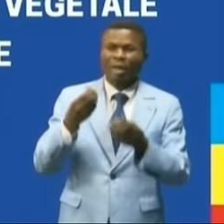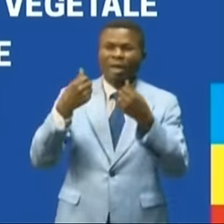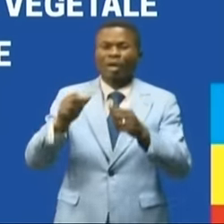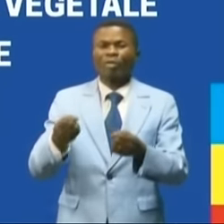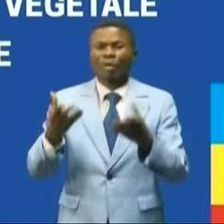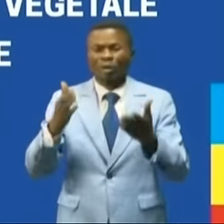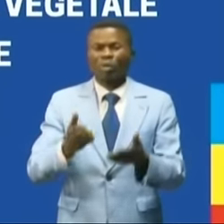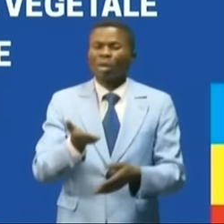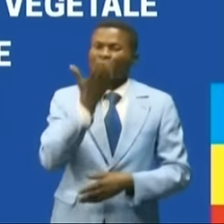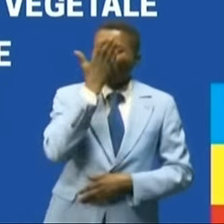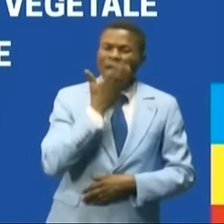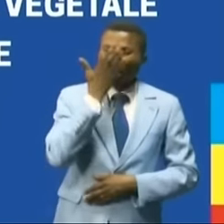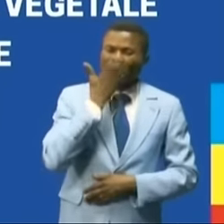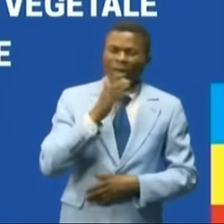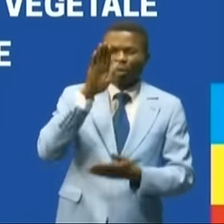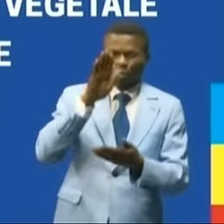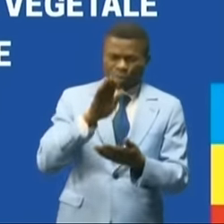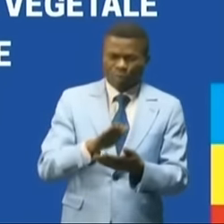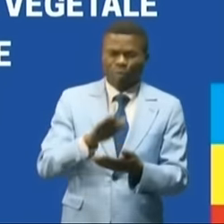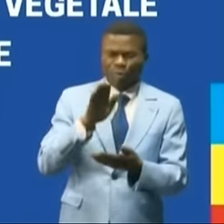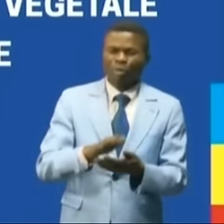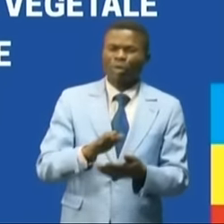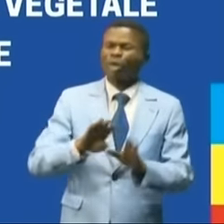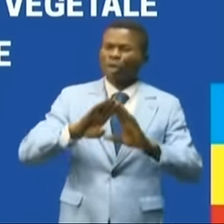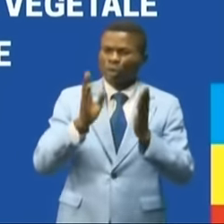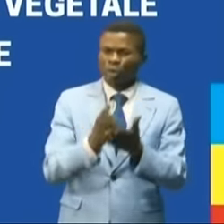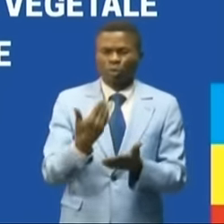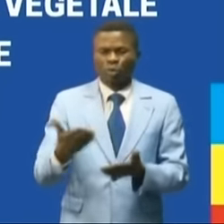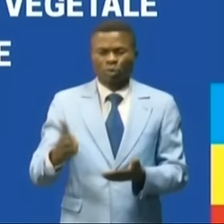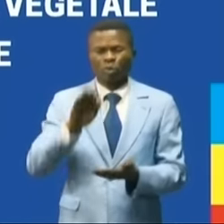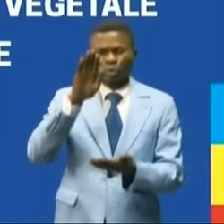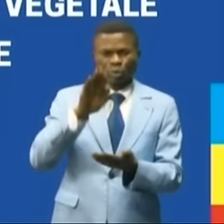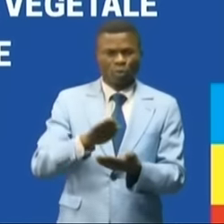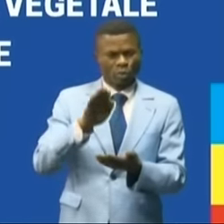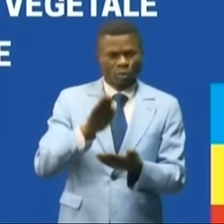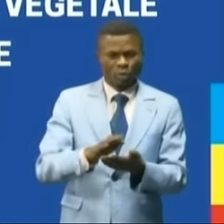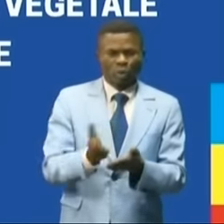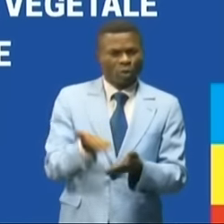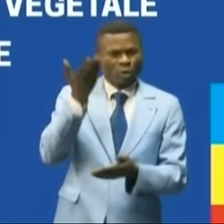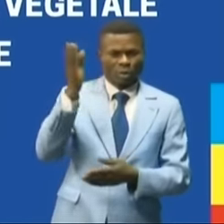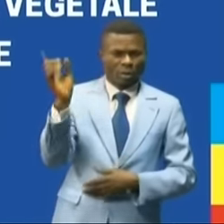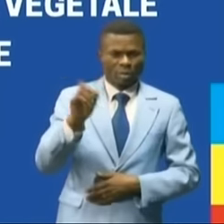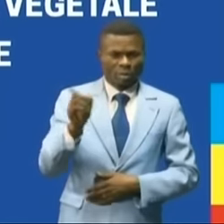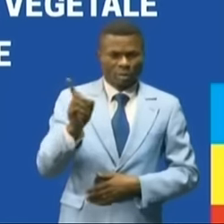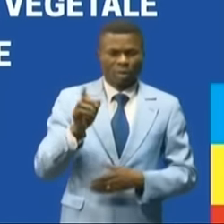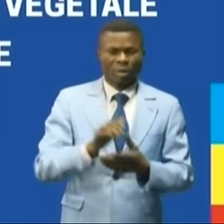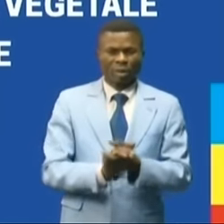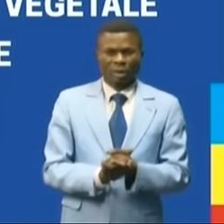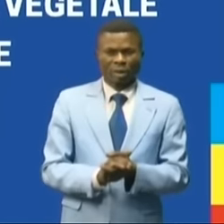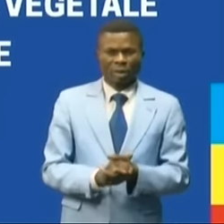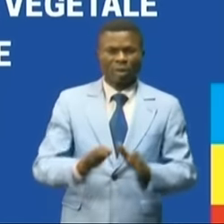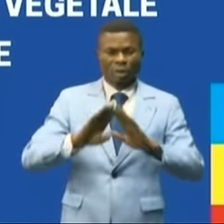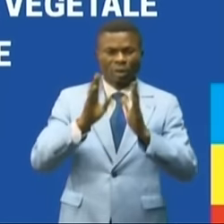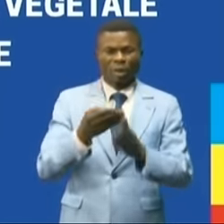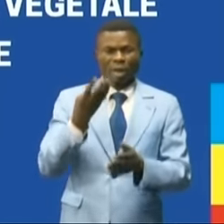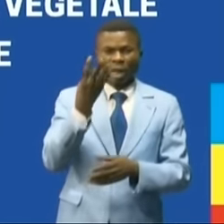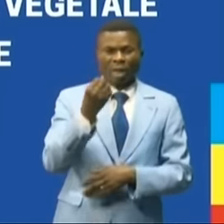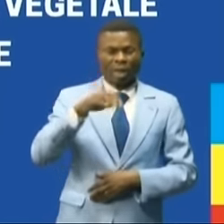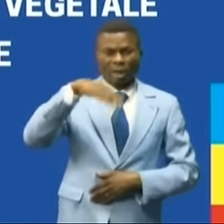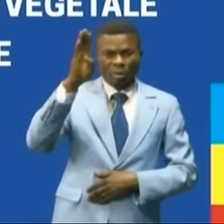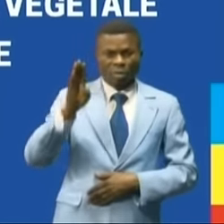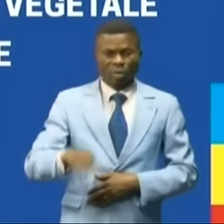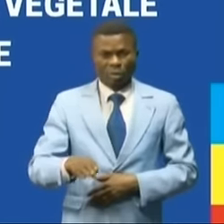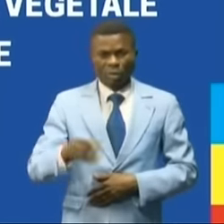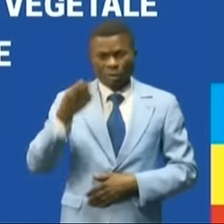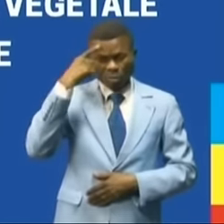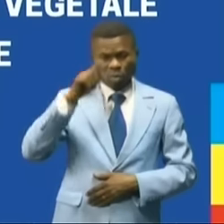diminuer son coût de 50%, pour la troisième brique, je vais diminuer son coût de 40%, tous